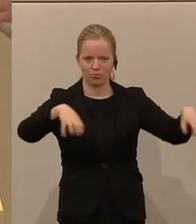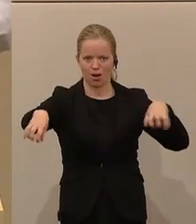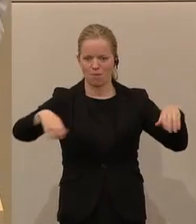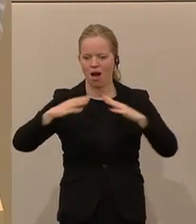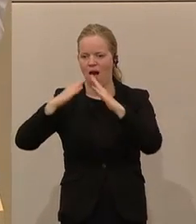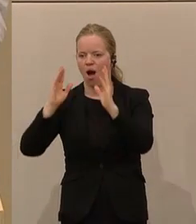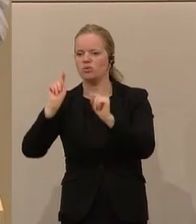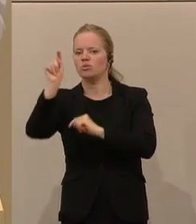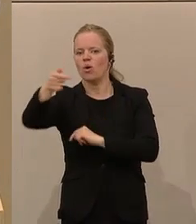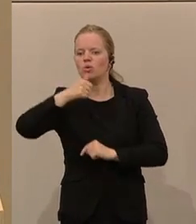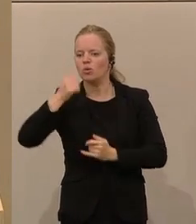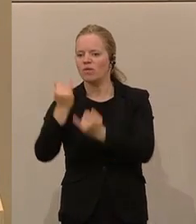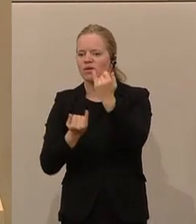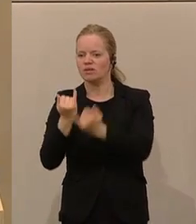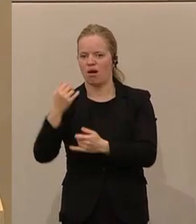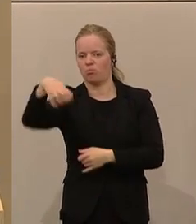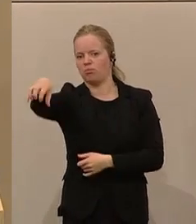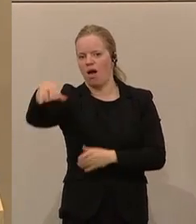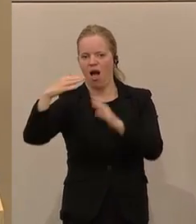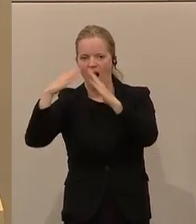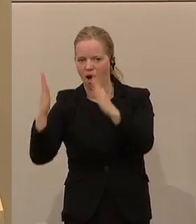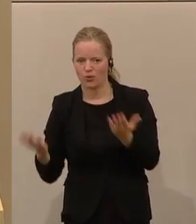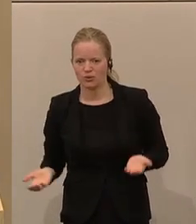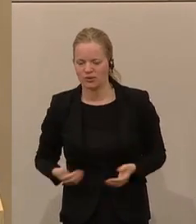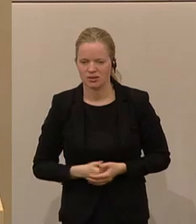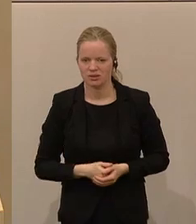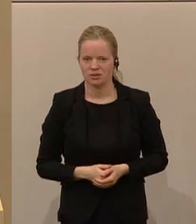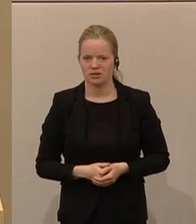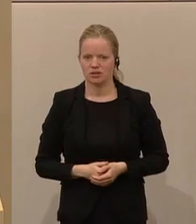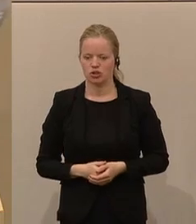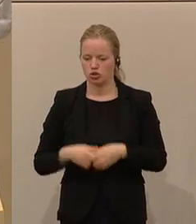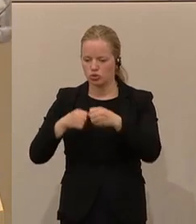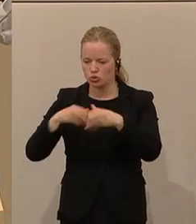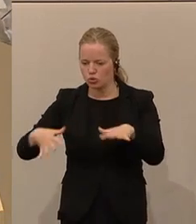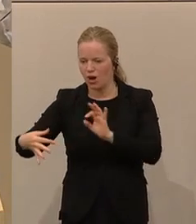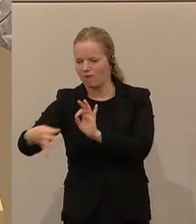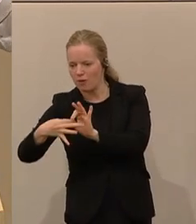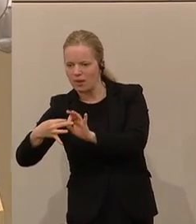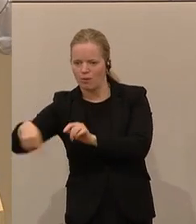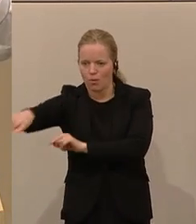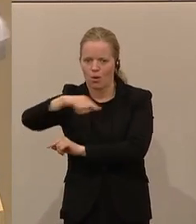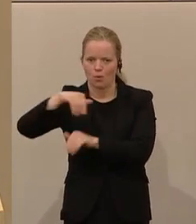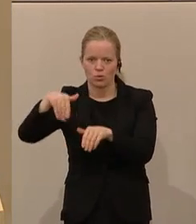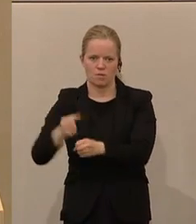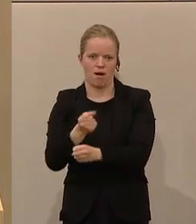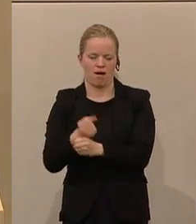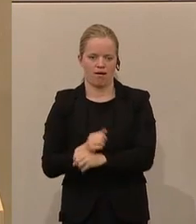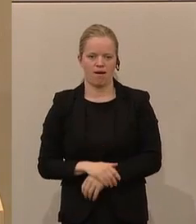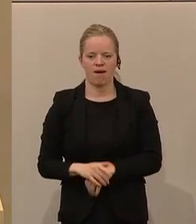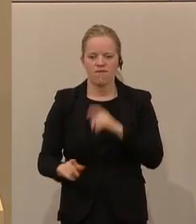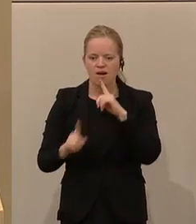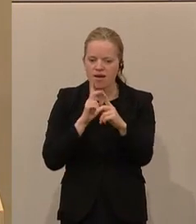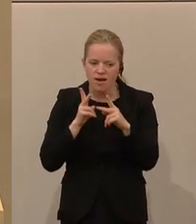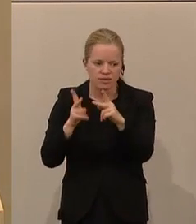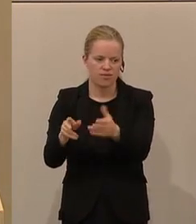Häuser auf der grünen Wiese haben, dass hier Strukturen geschaffen werden, das werden müssen, dass man hier Verkehrswege